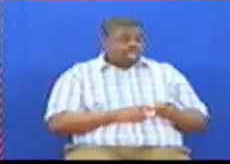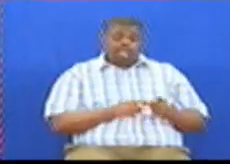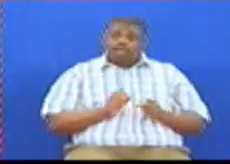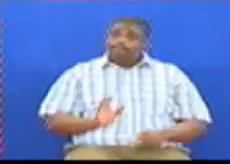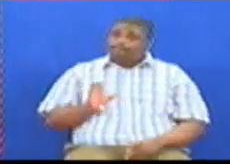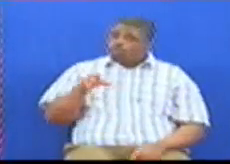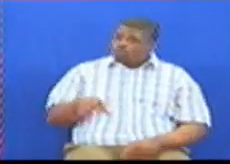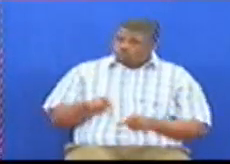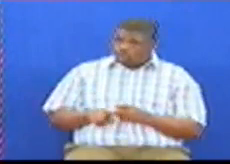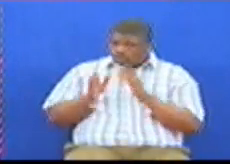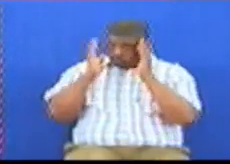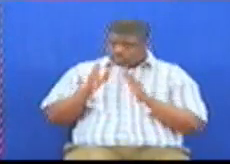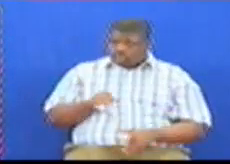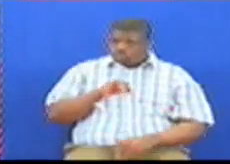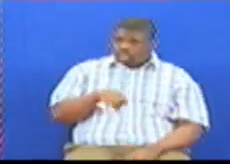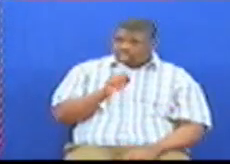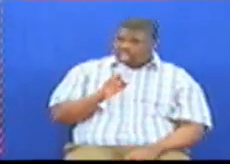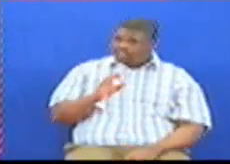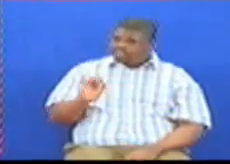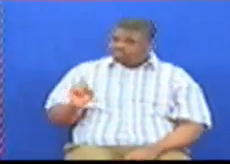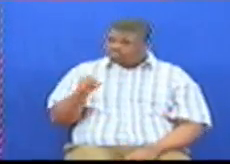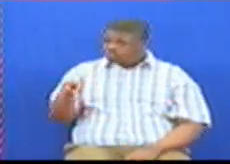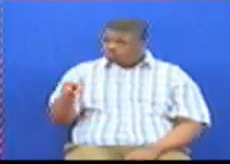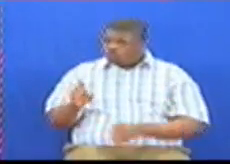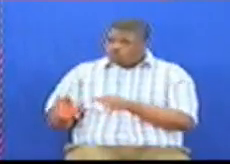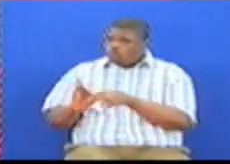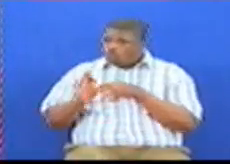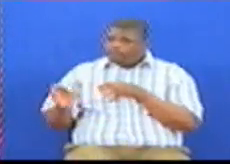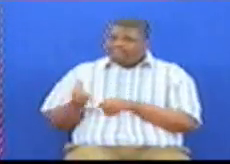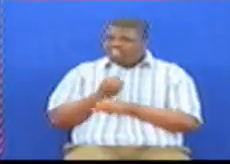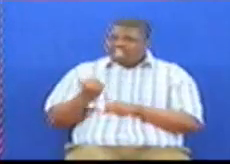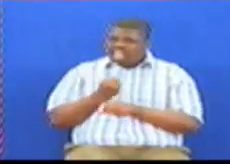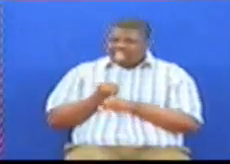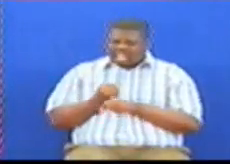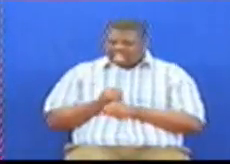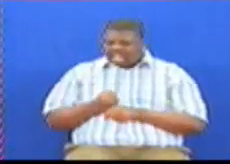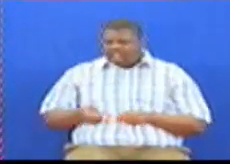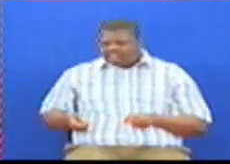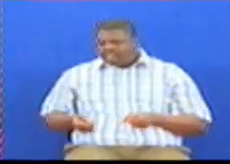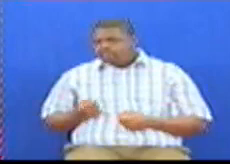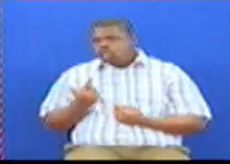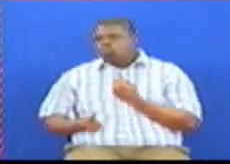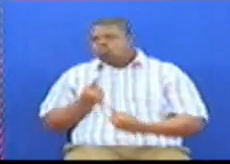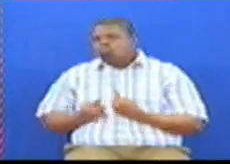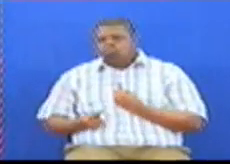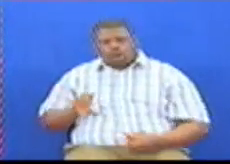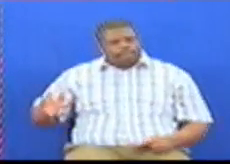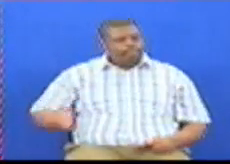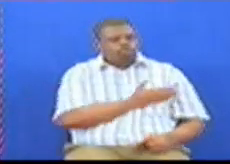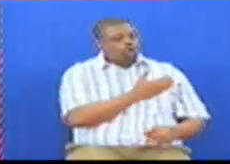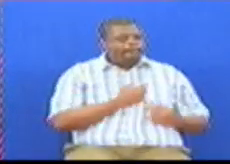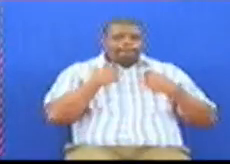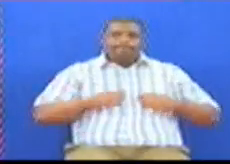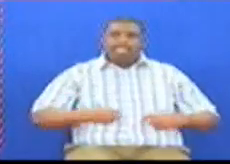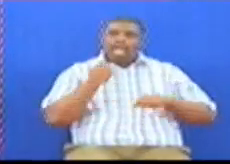na Mheshimiwa Jafo nilikushirikisha, wamefanya fitina kwa fujo kabisa. wamemtoa mea katika uongozi, mtu anayefanya